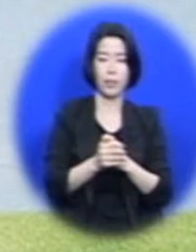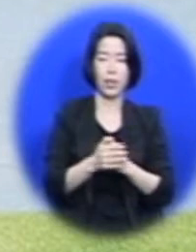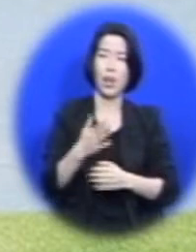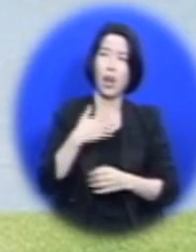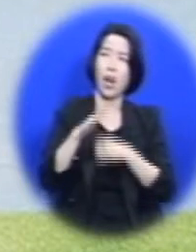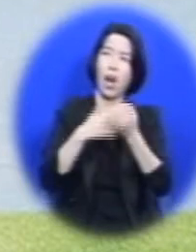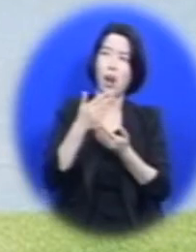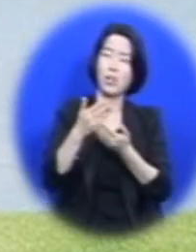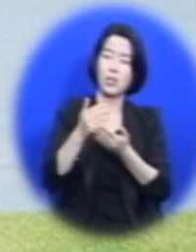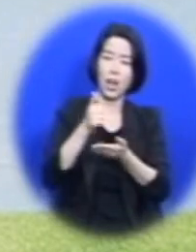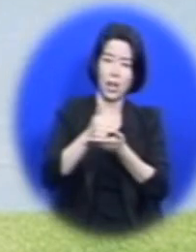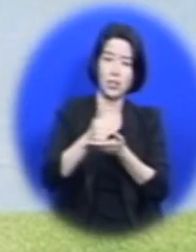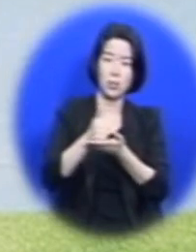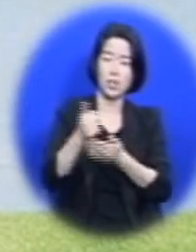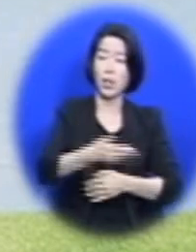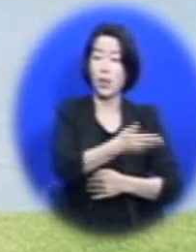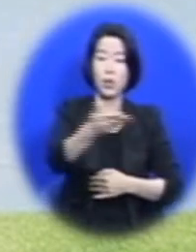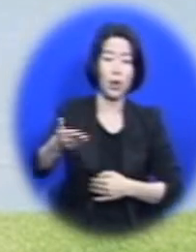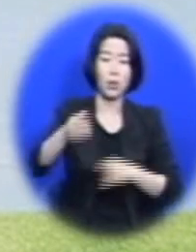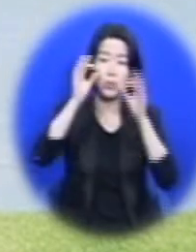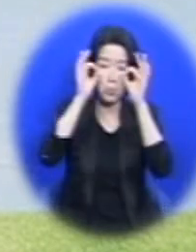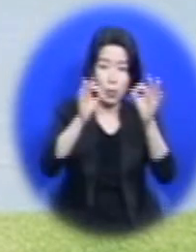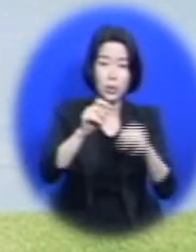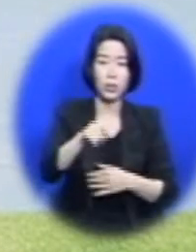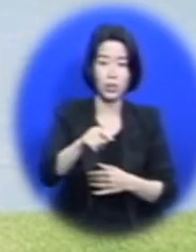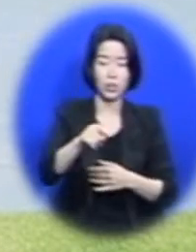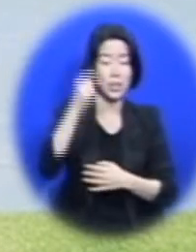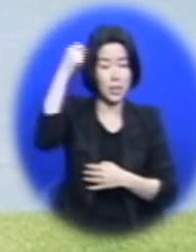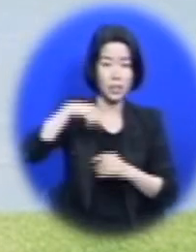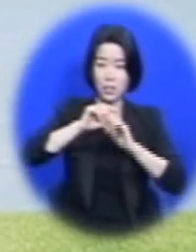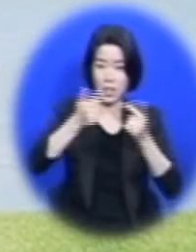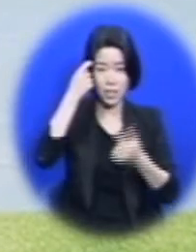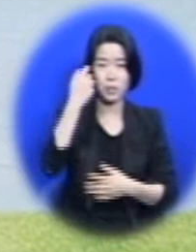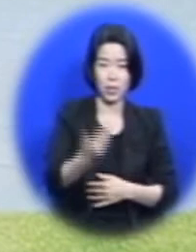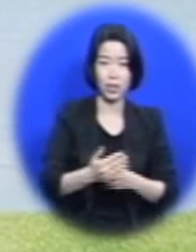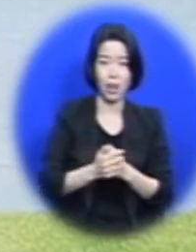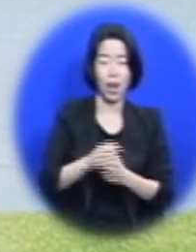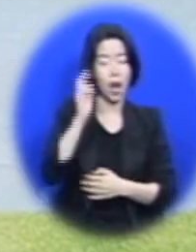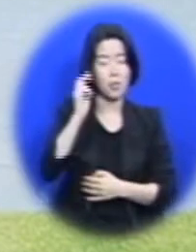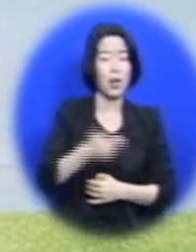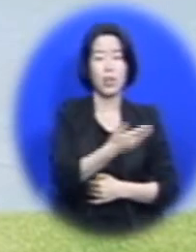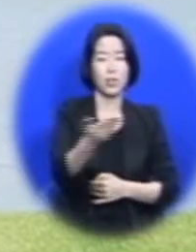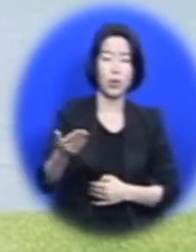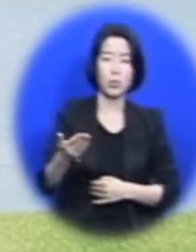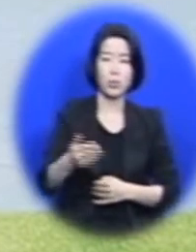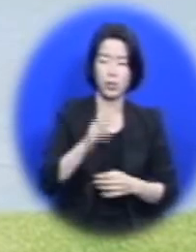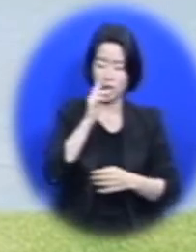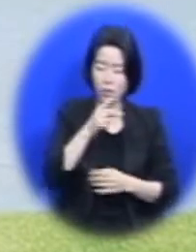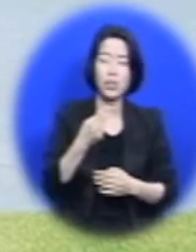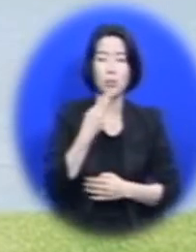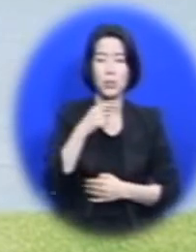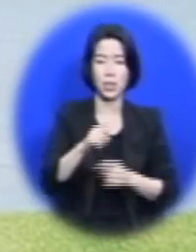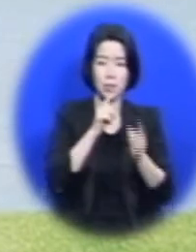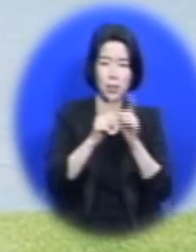거예요. 여러분, 하나님이 여러분을 보시는 것이 느껴지지 않습니까? 아마 저는 여러분들도 틀림없이 이